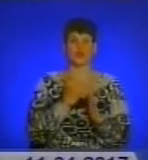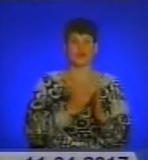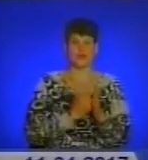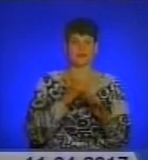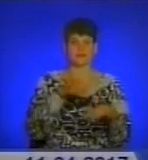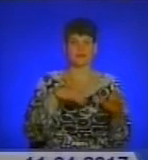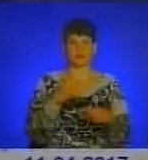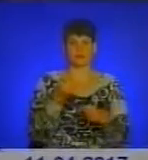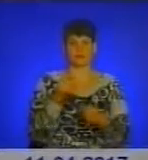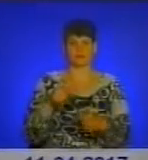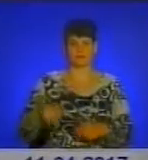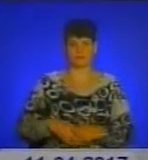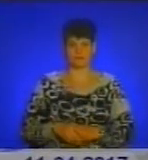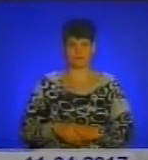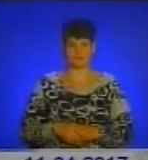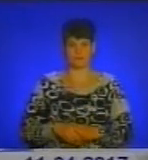довірливих тернополян.